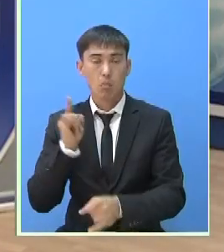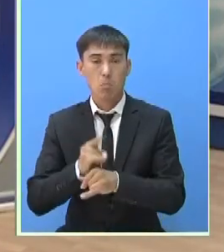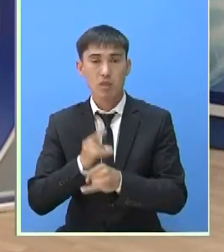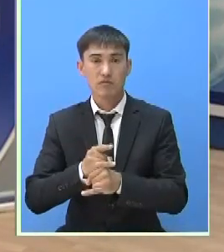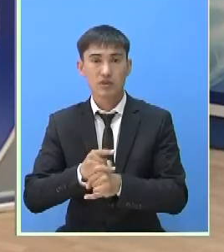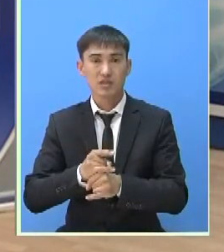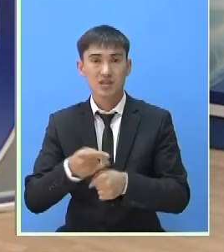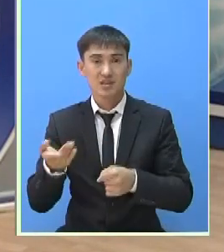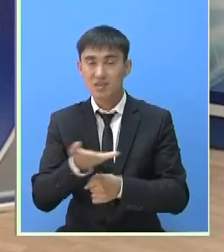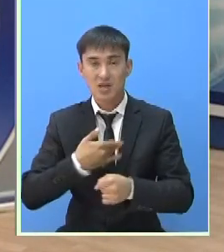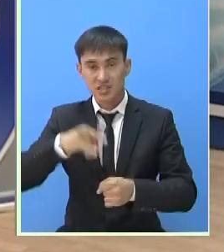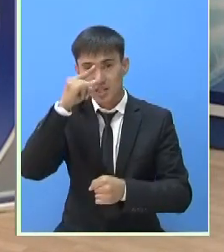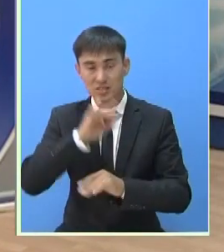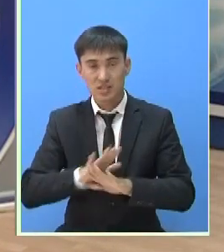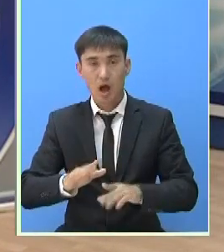даже